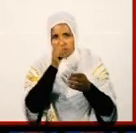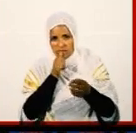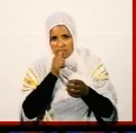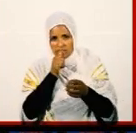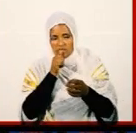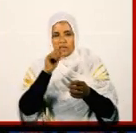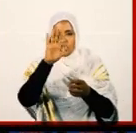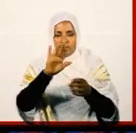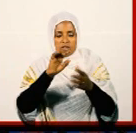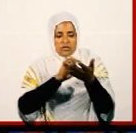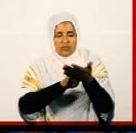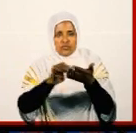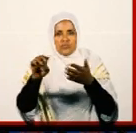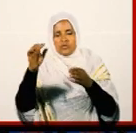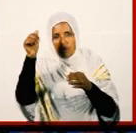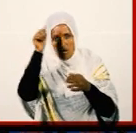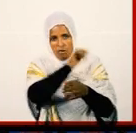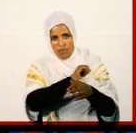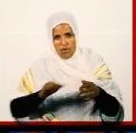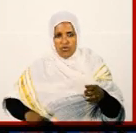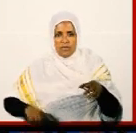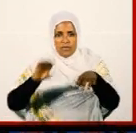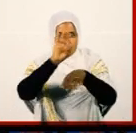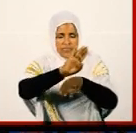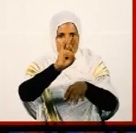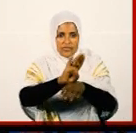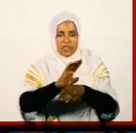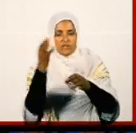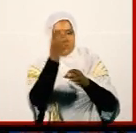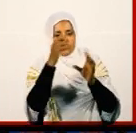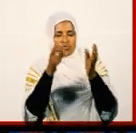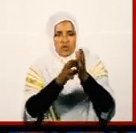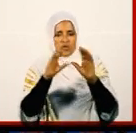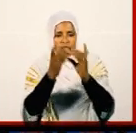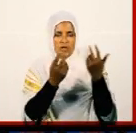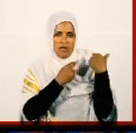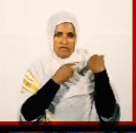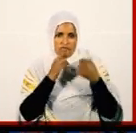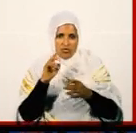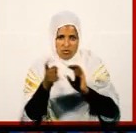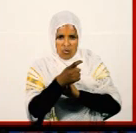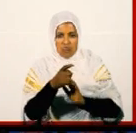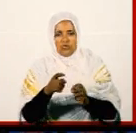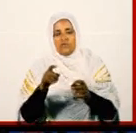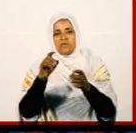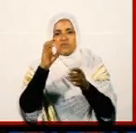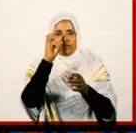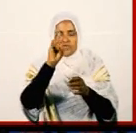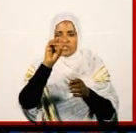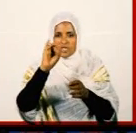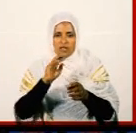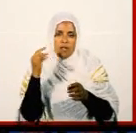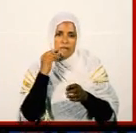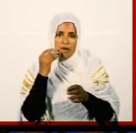ምስጢር ፈቃዱ አረጋ በደብረ ገሊላ ቅዱስ አማኑኤል ካቴድራል የስብከት ወንጌል ክፍል ኃላፊ ይሆናሉ።